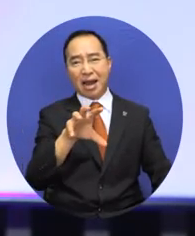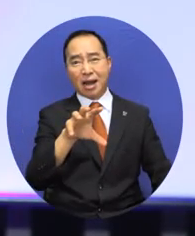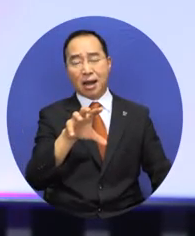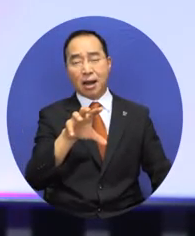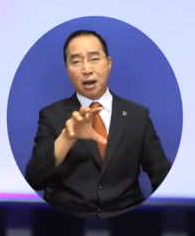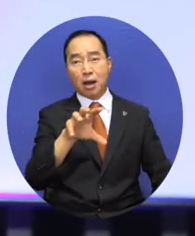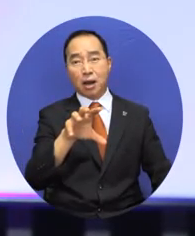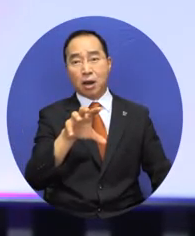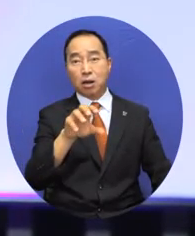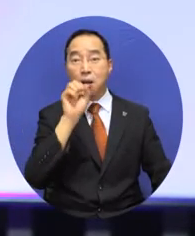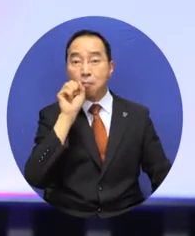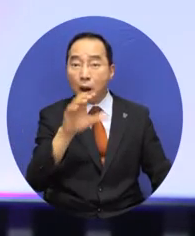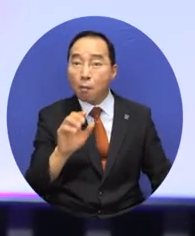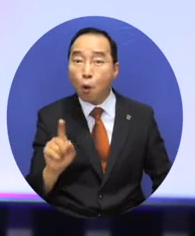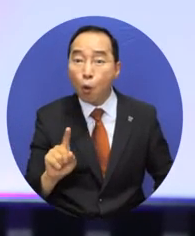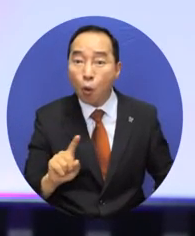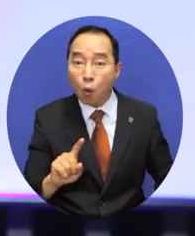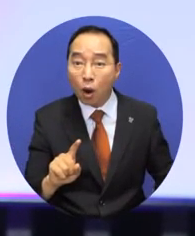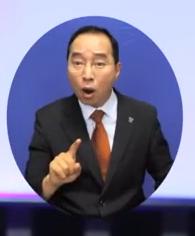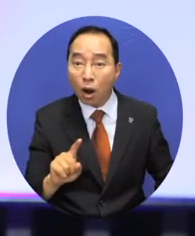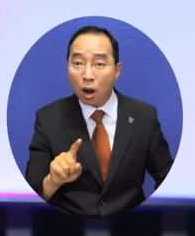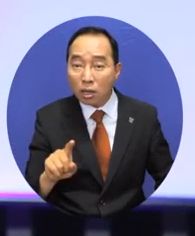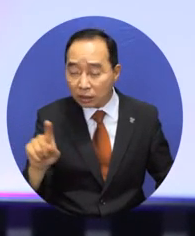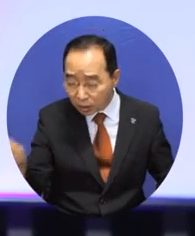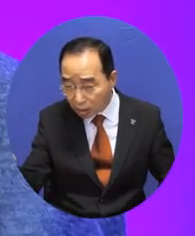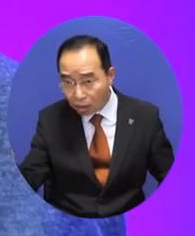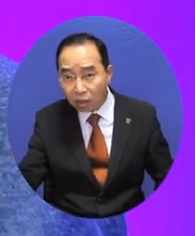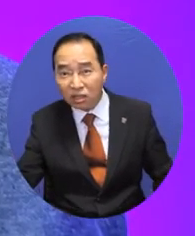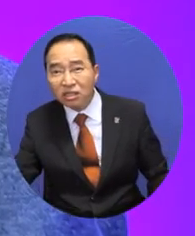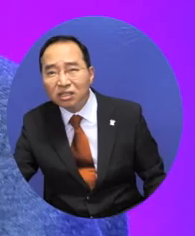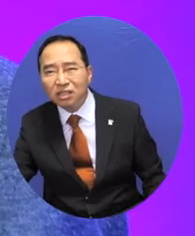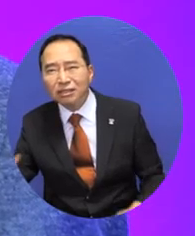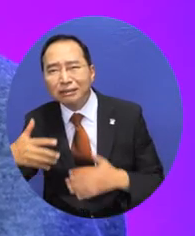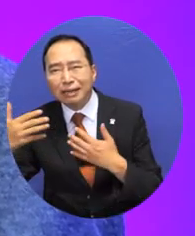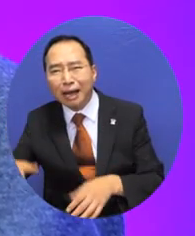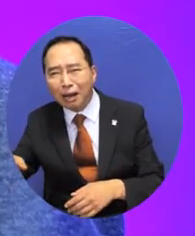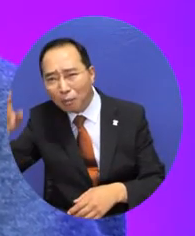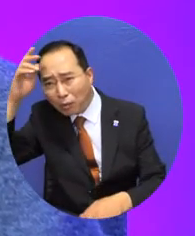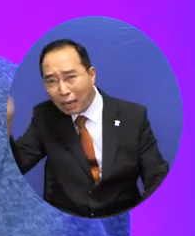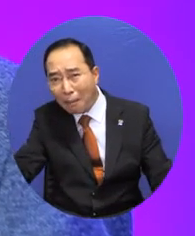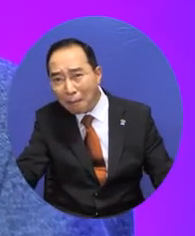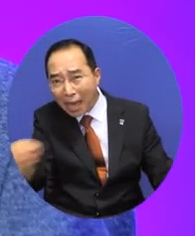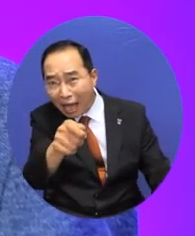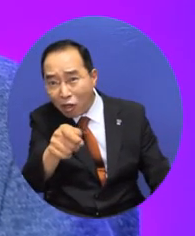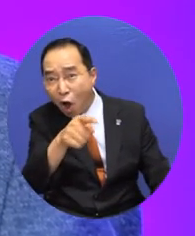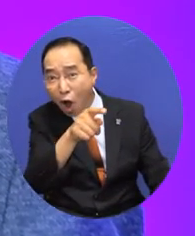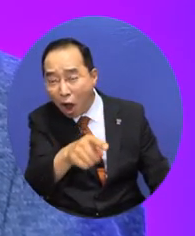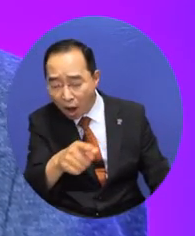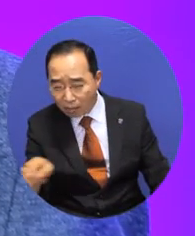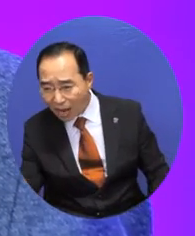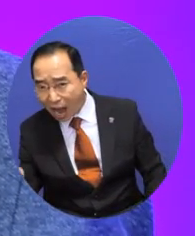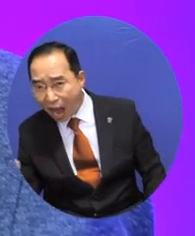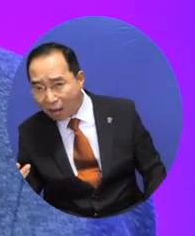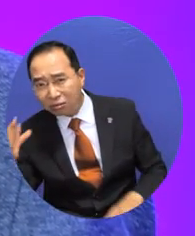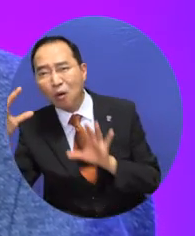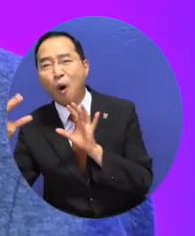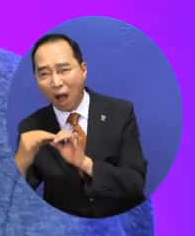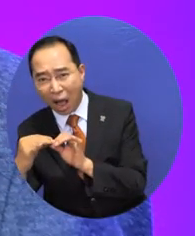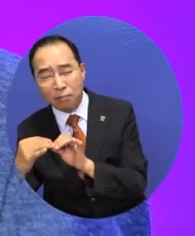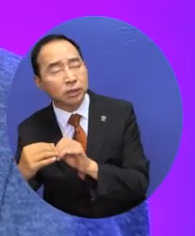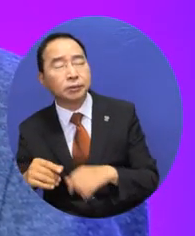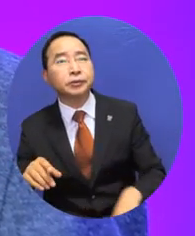나왔느냐? 그 모자를 빼앗긴 아이의 아픔을 자기 아픔처럼 공감하기 때문에 그런